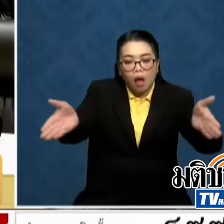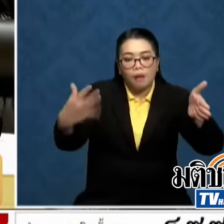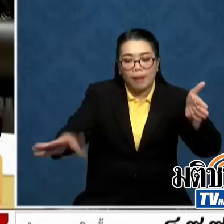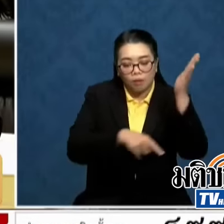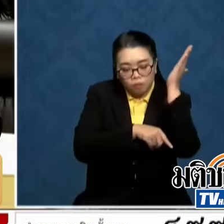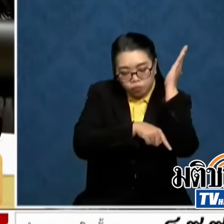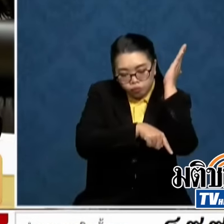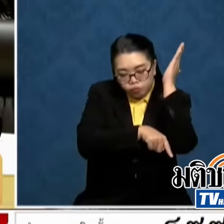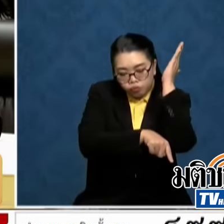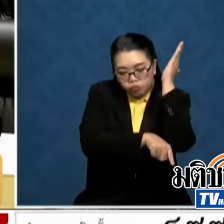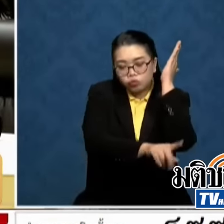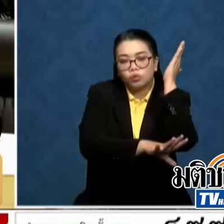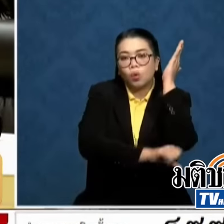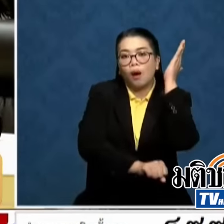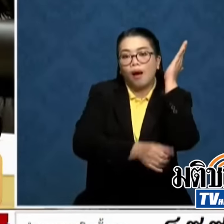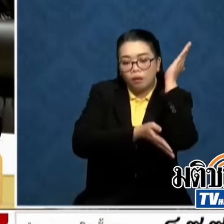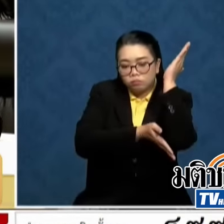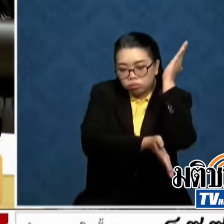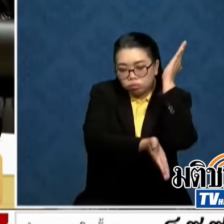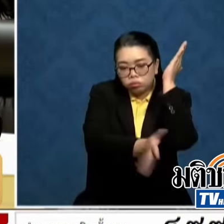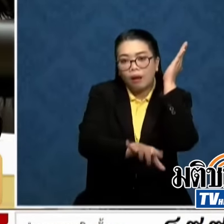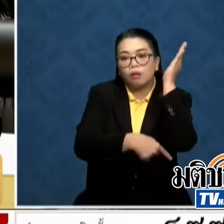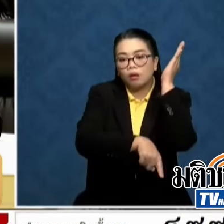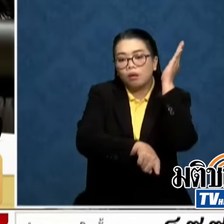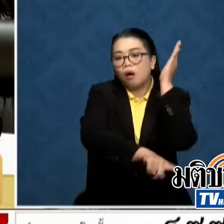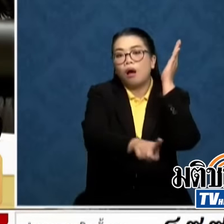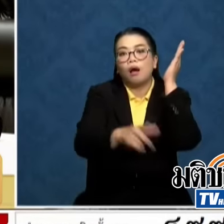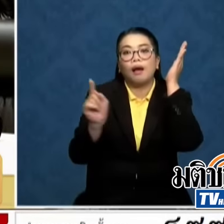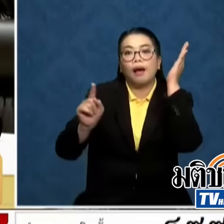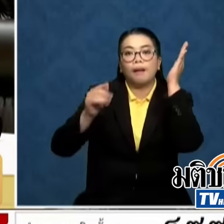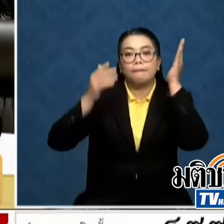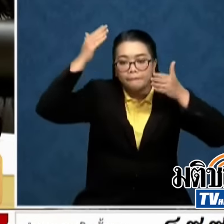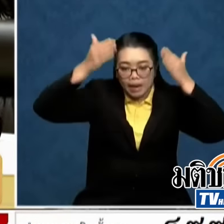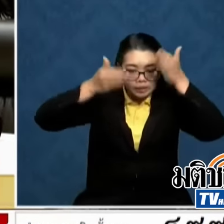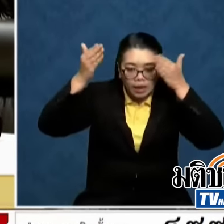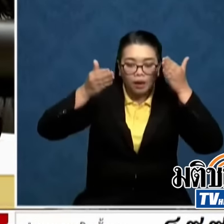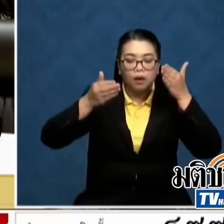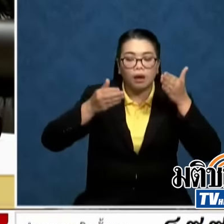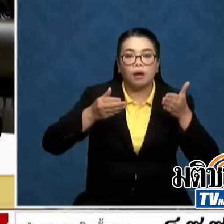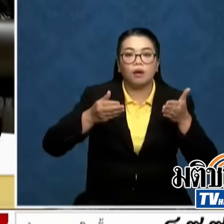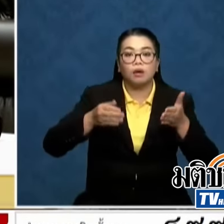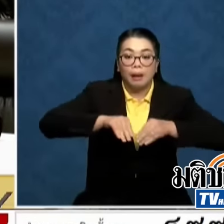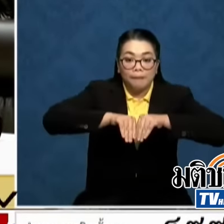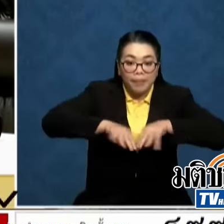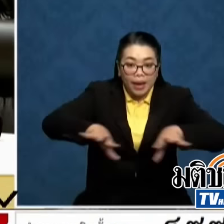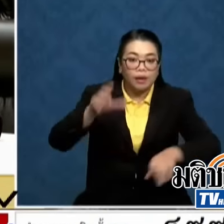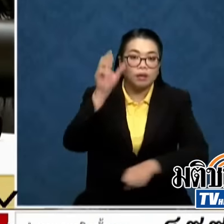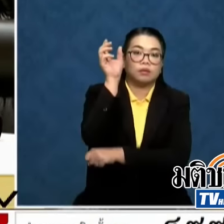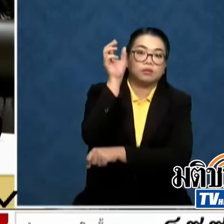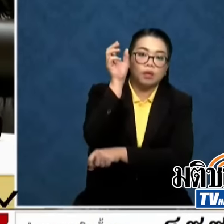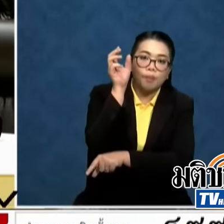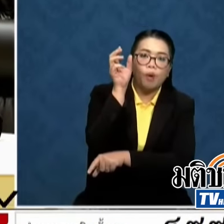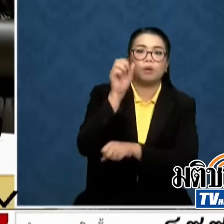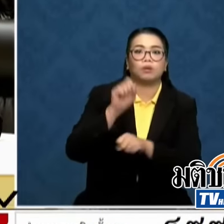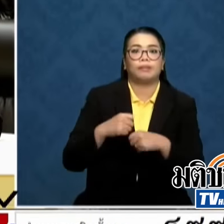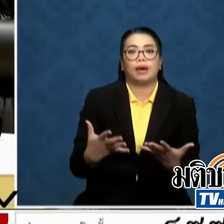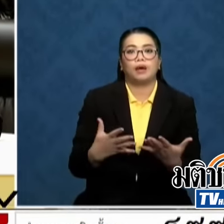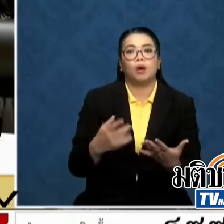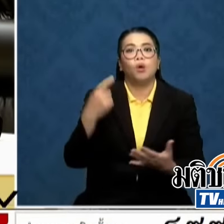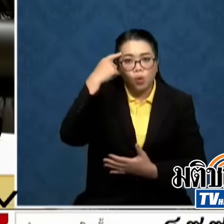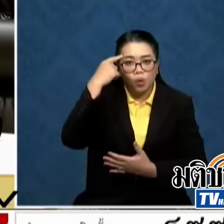ไปแล้วเลยไปสงขลาแล้วถ้าเลยสงขลาไปออกอะไรอีกมาเลเซียสิงคโปร์ทำยังไง